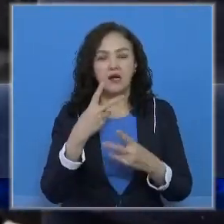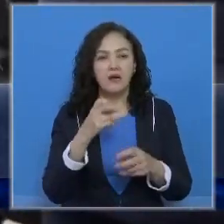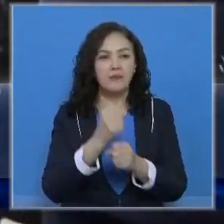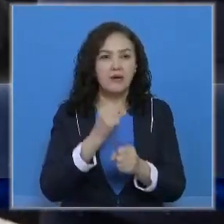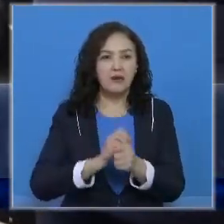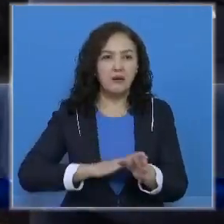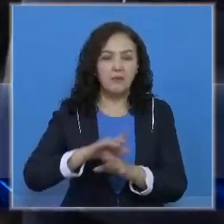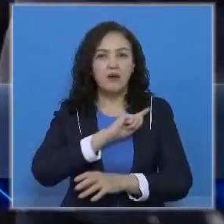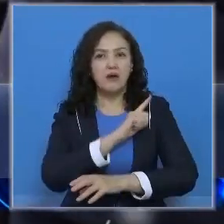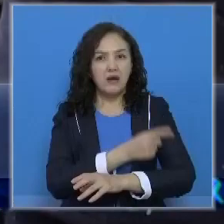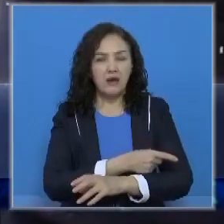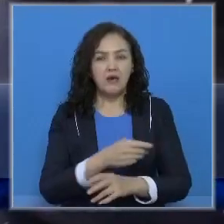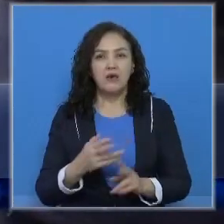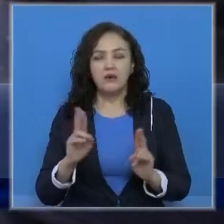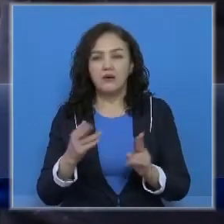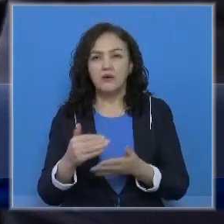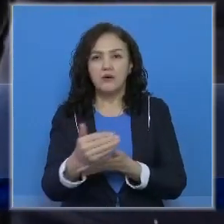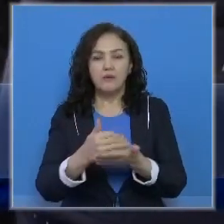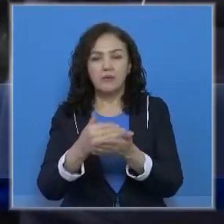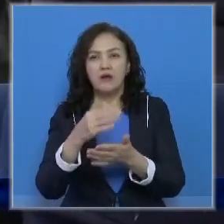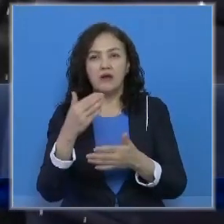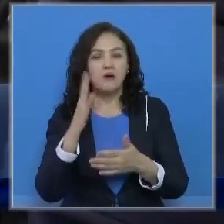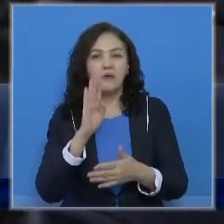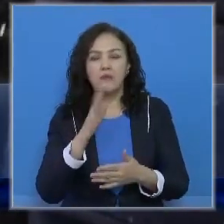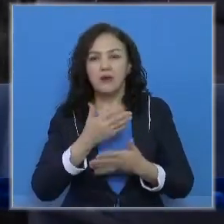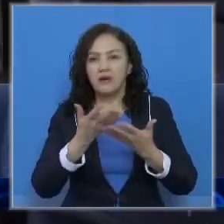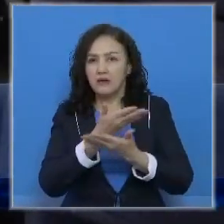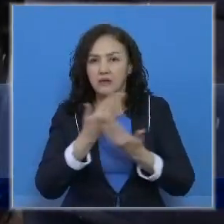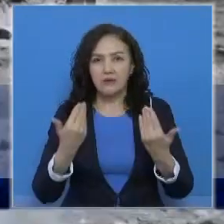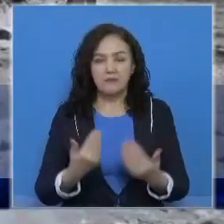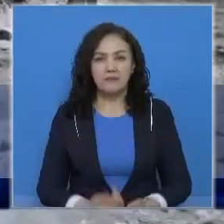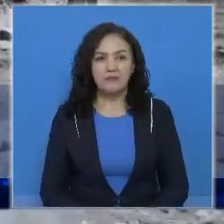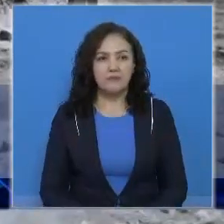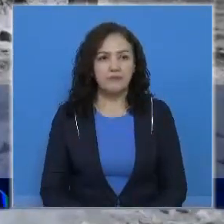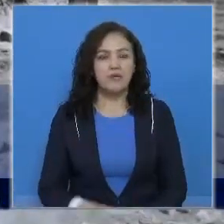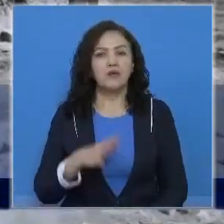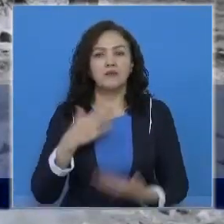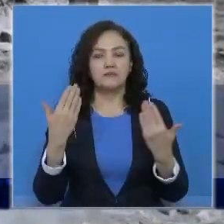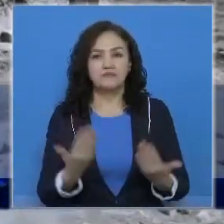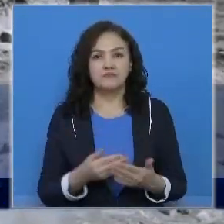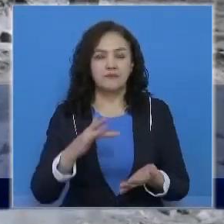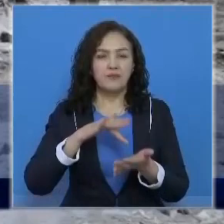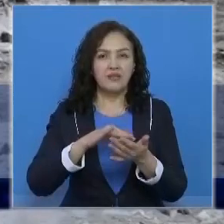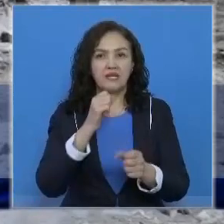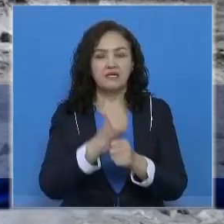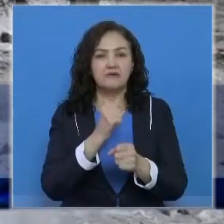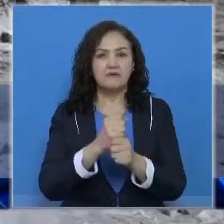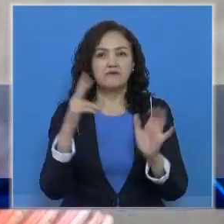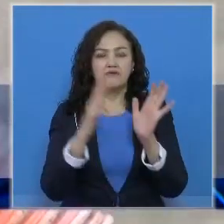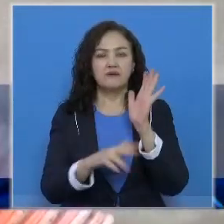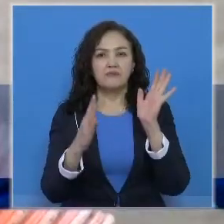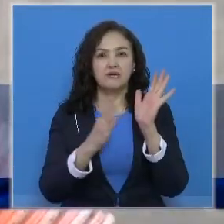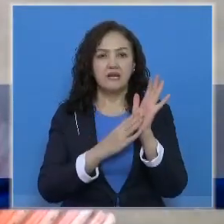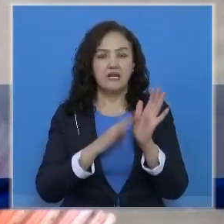работали в полную силу. Ни одной снегоуборочной и водооткачивающей машины не видела. Между тем, сегодня по городу работает